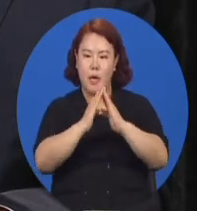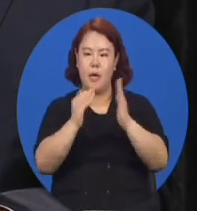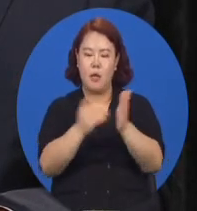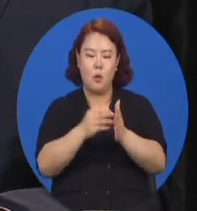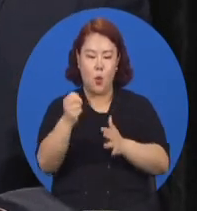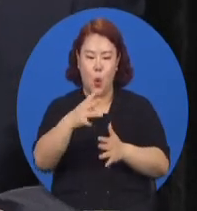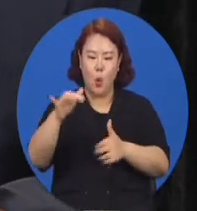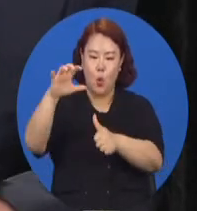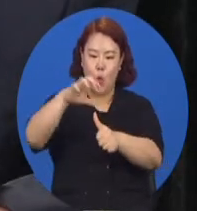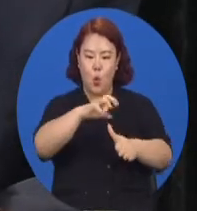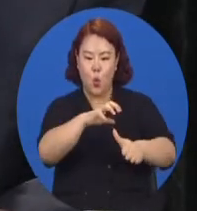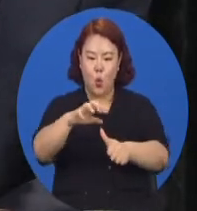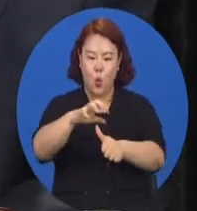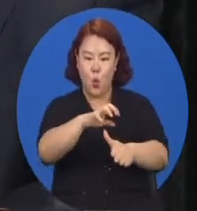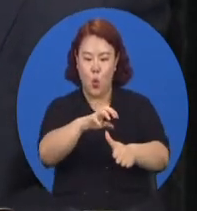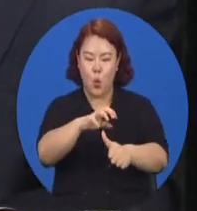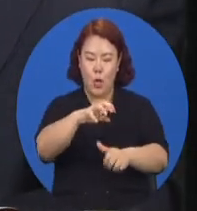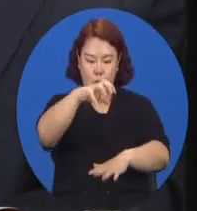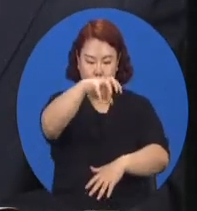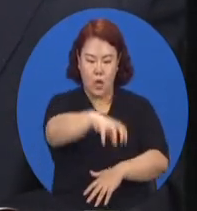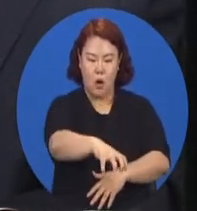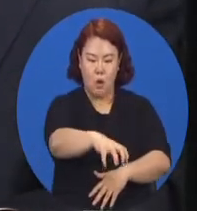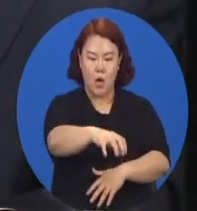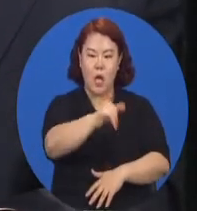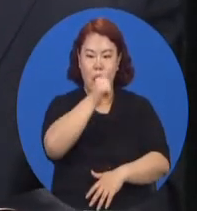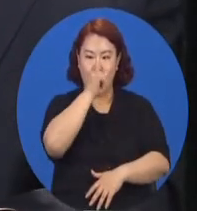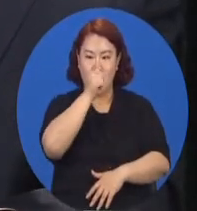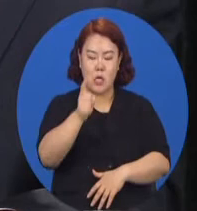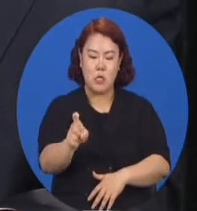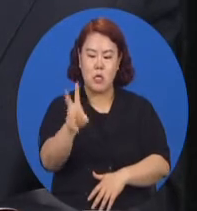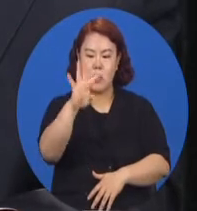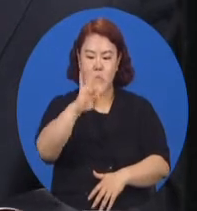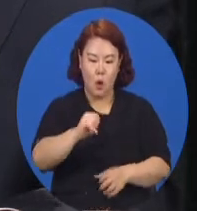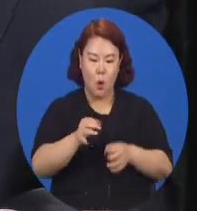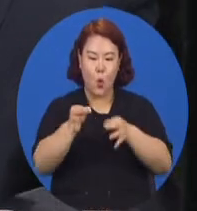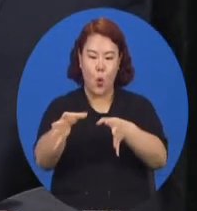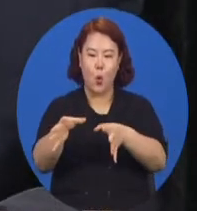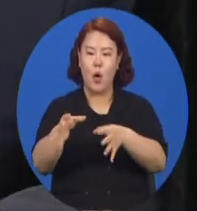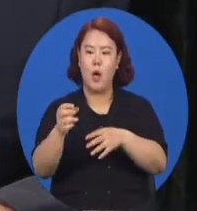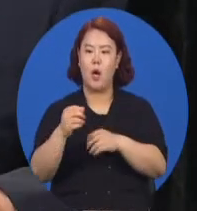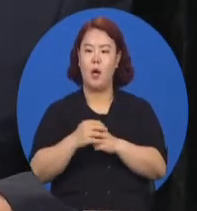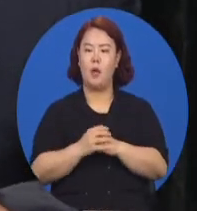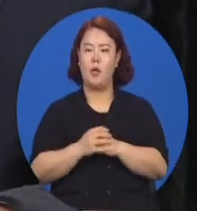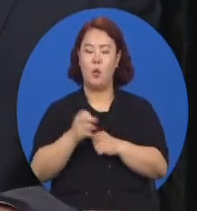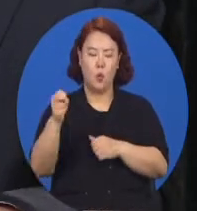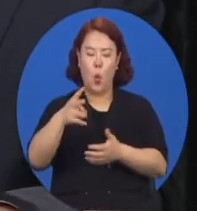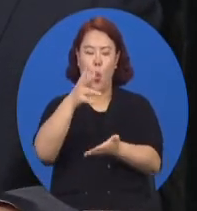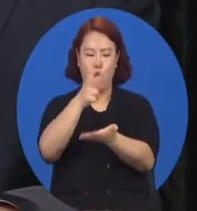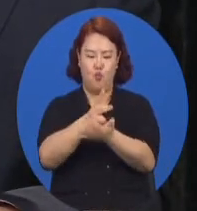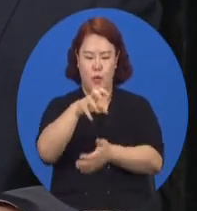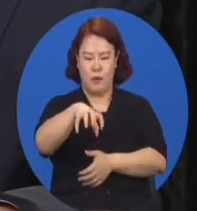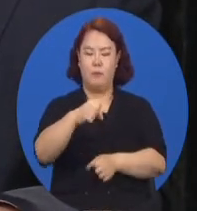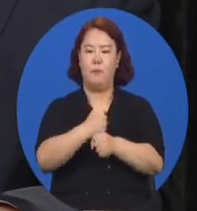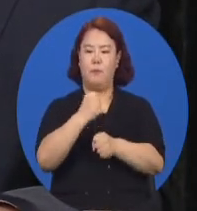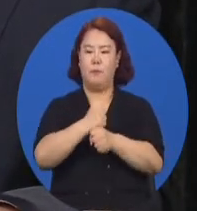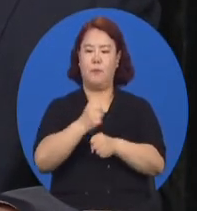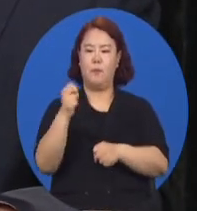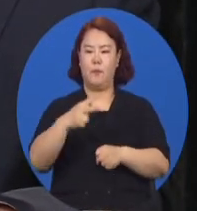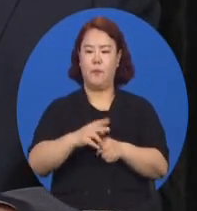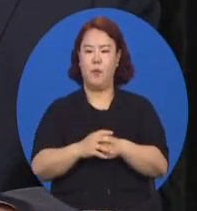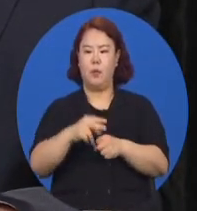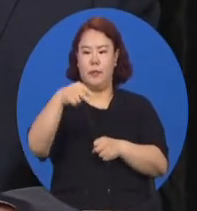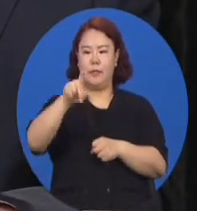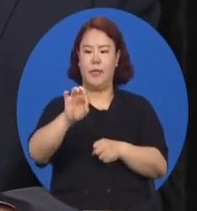착륙장 있는 쪽 비공식적인 그쪽으로 또 10억 원을 또 더 투자해가지고 또 주차장을 만들고 또